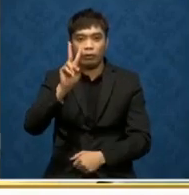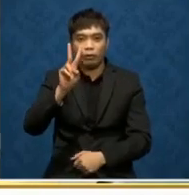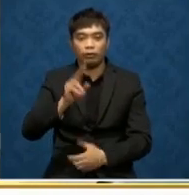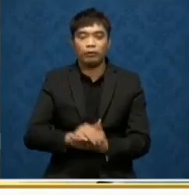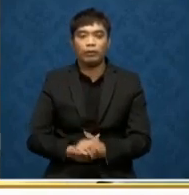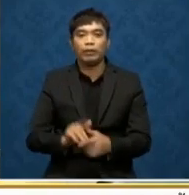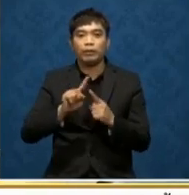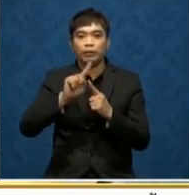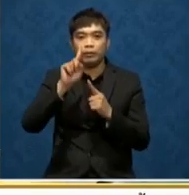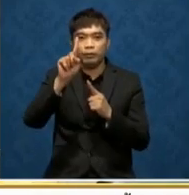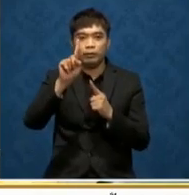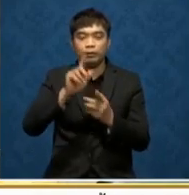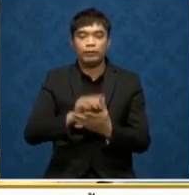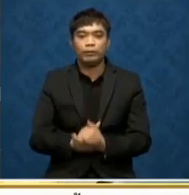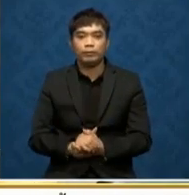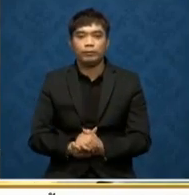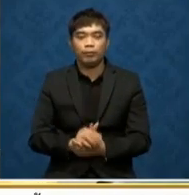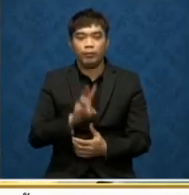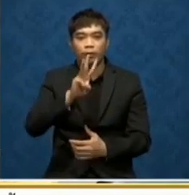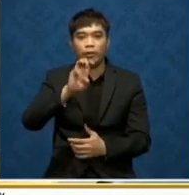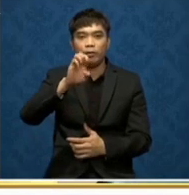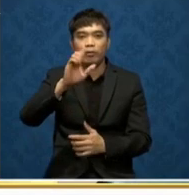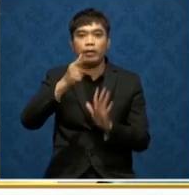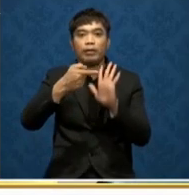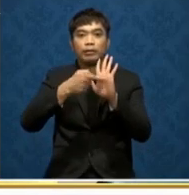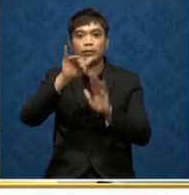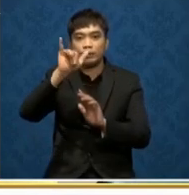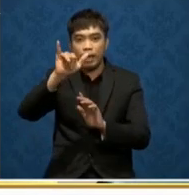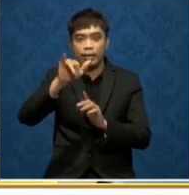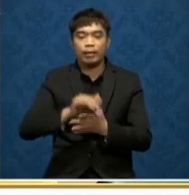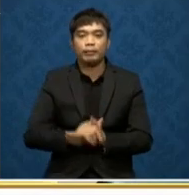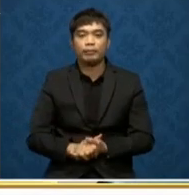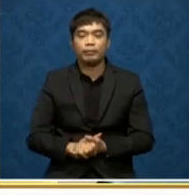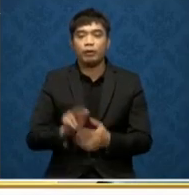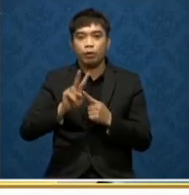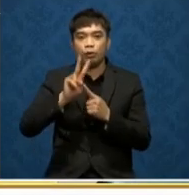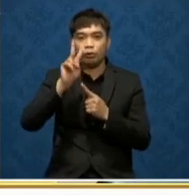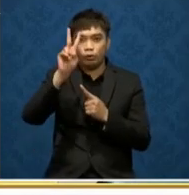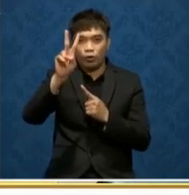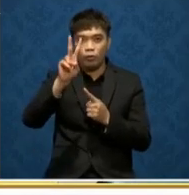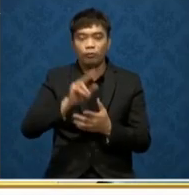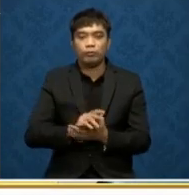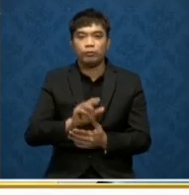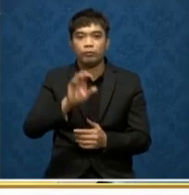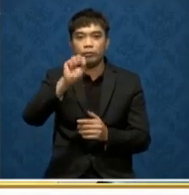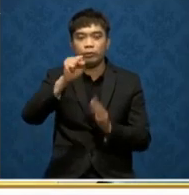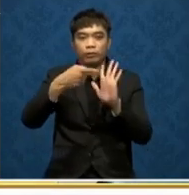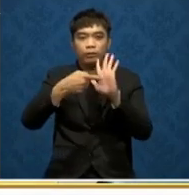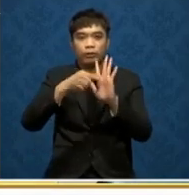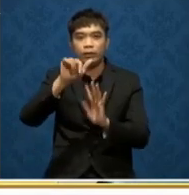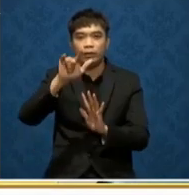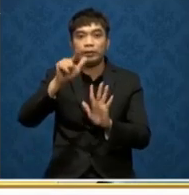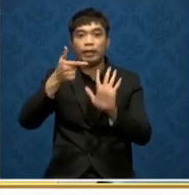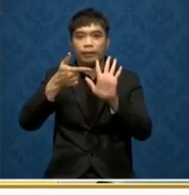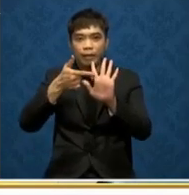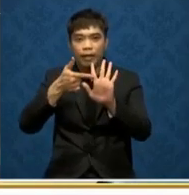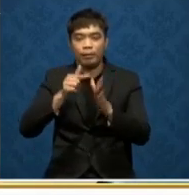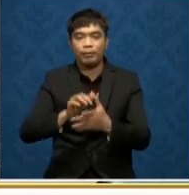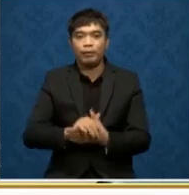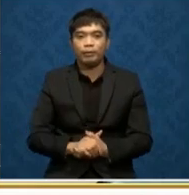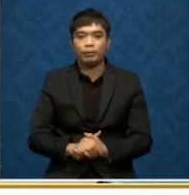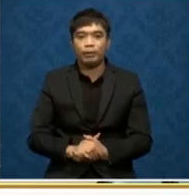ท่านที่1นายวิชัยสุดสวาสคนที่2ครับนายสัญญานินสุพันธ์ครับ